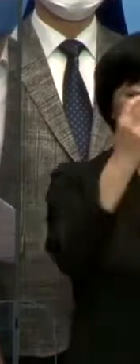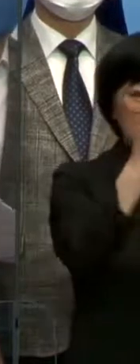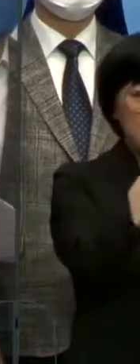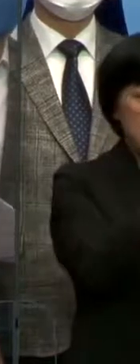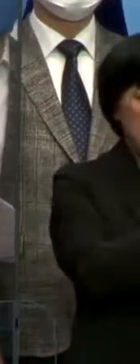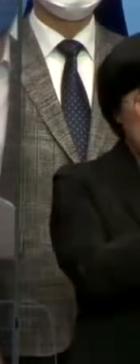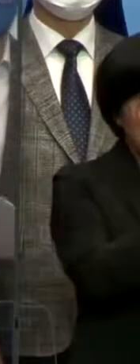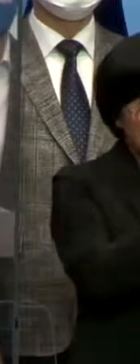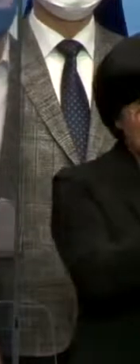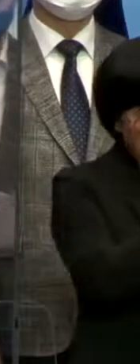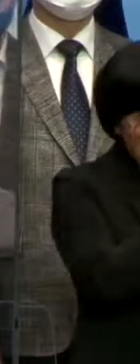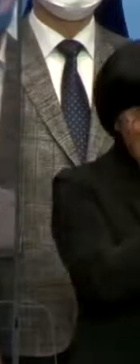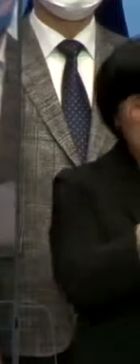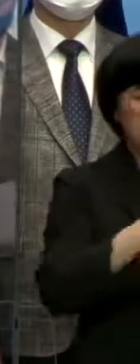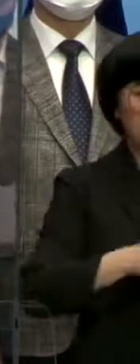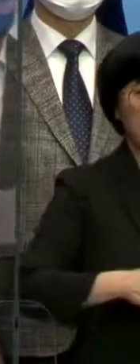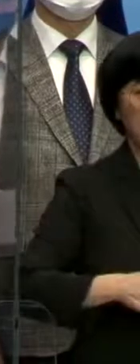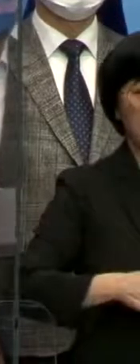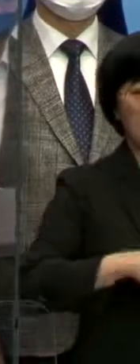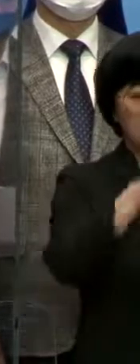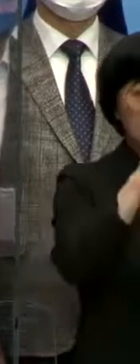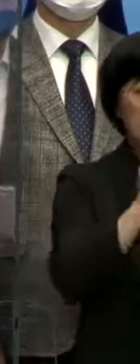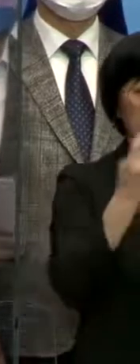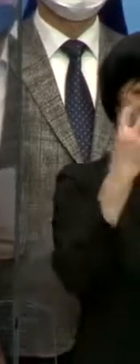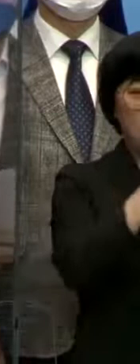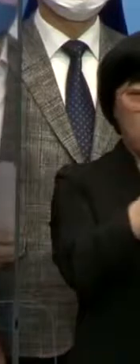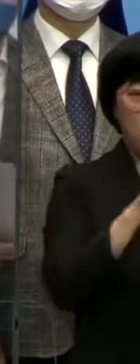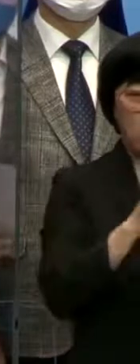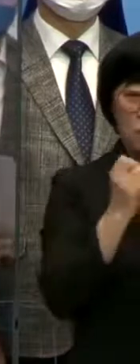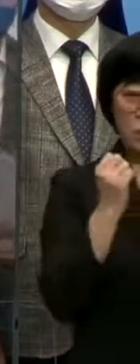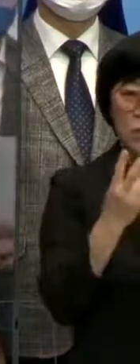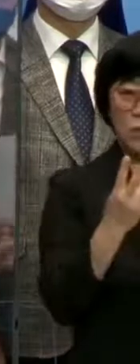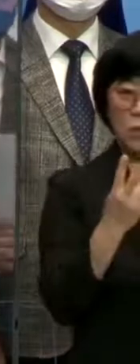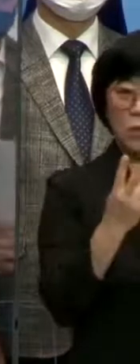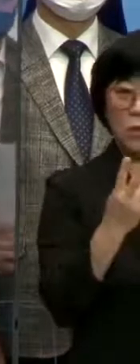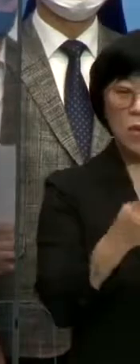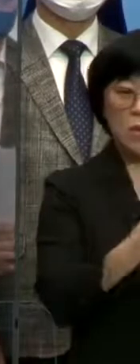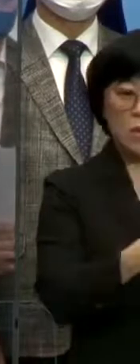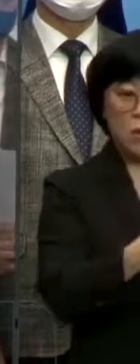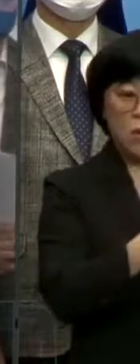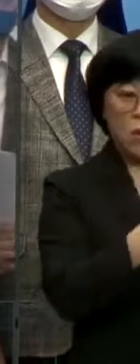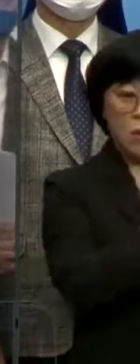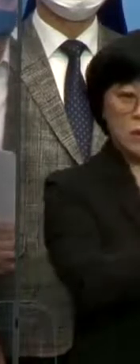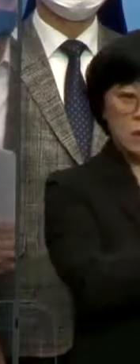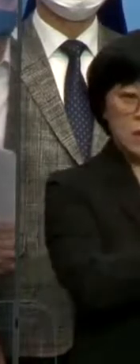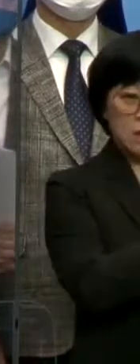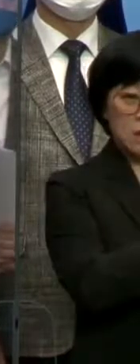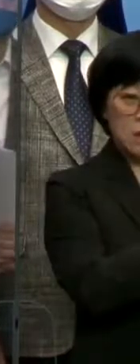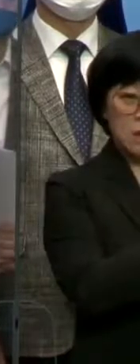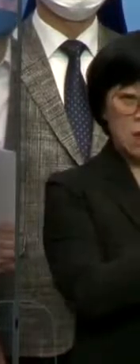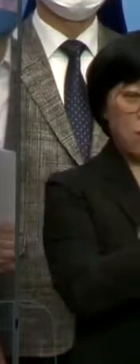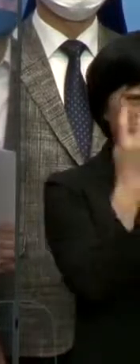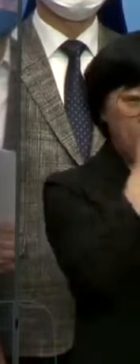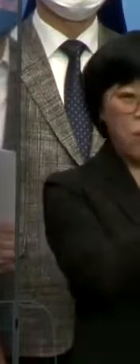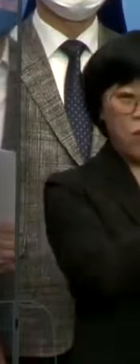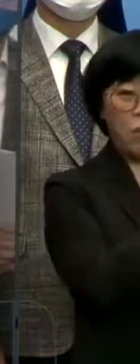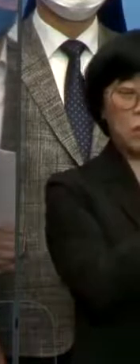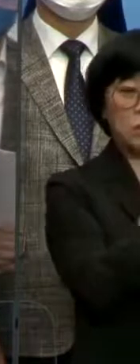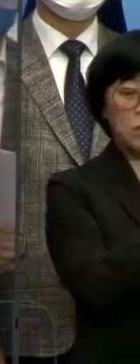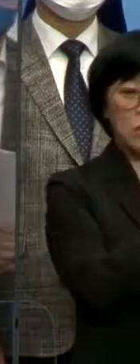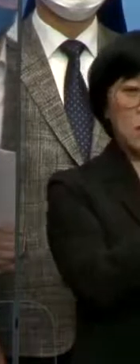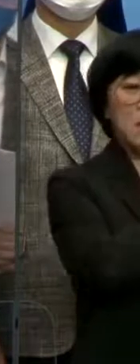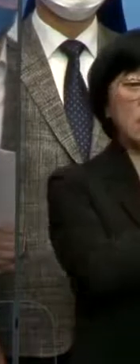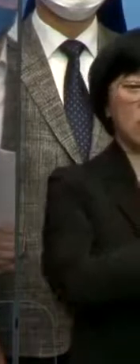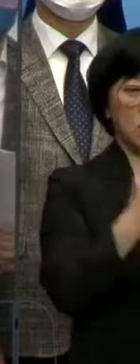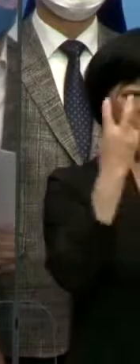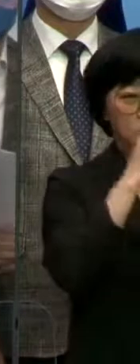법제화시키는 것이 환자의 보호 그리고 또 의료진들의 그 보호, 또